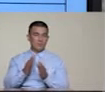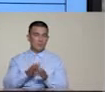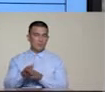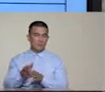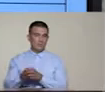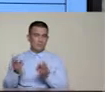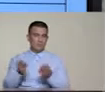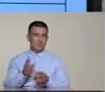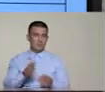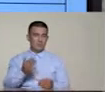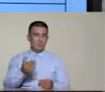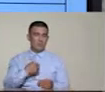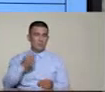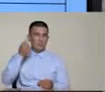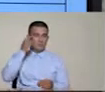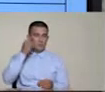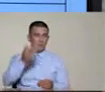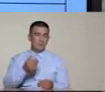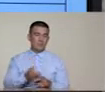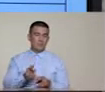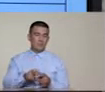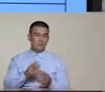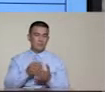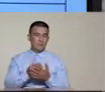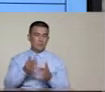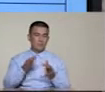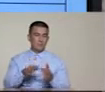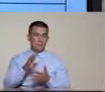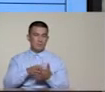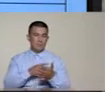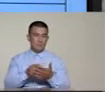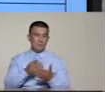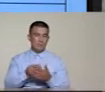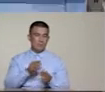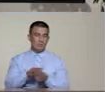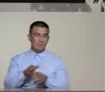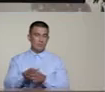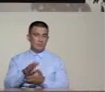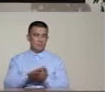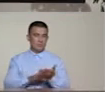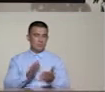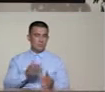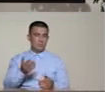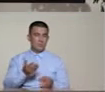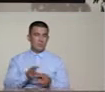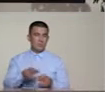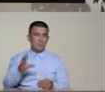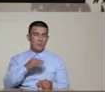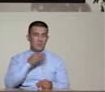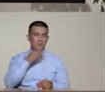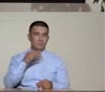bo'ladi. O'ylaymanki, ushbu jadvalni to'ldirishda davomida siz ko'proq